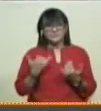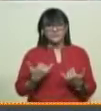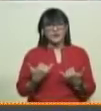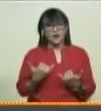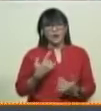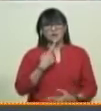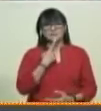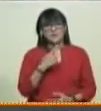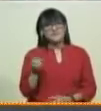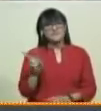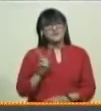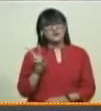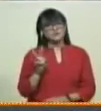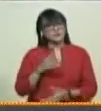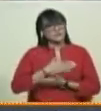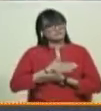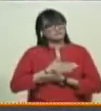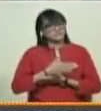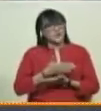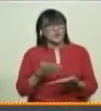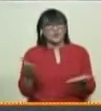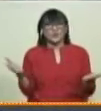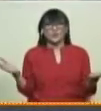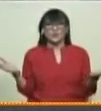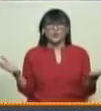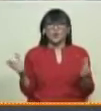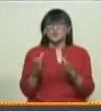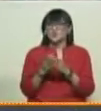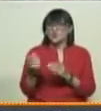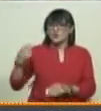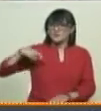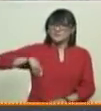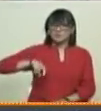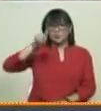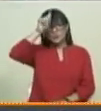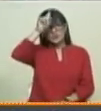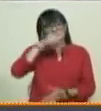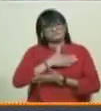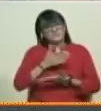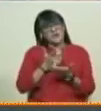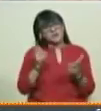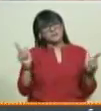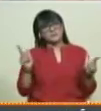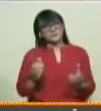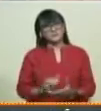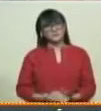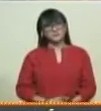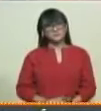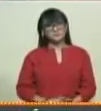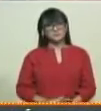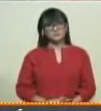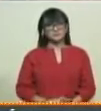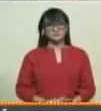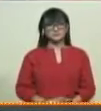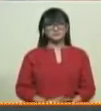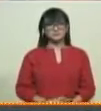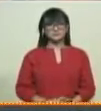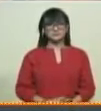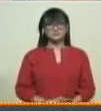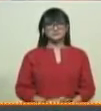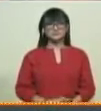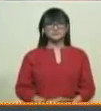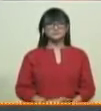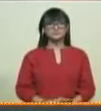que Venezuela está de puertas abiertas para todas las inversiones de Turquía. Burada özellikle belirtmek istiyorum,